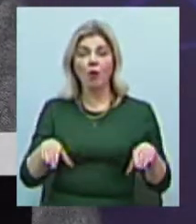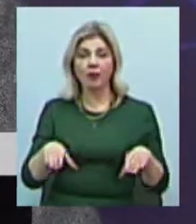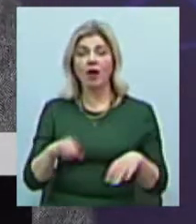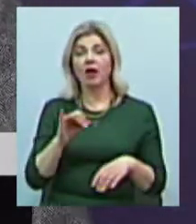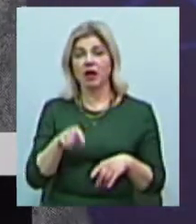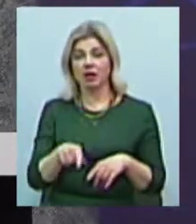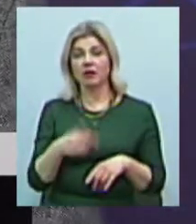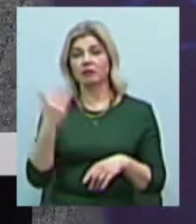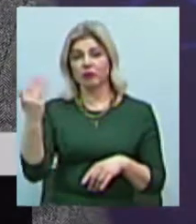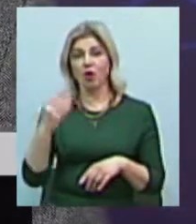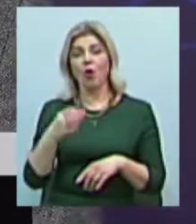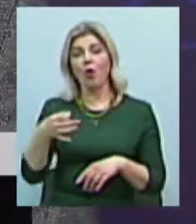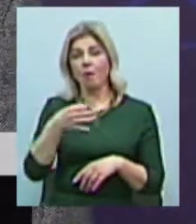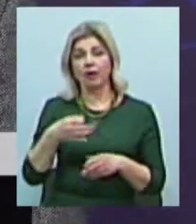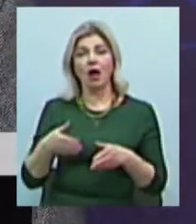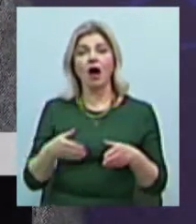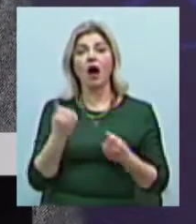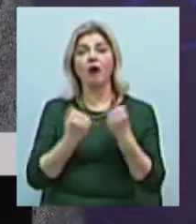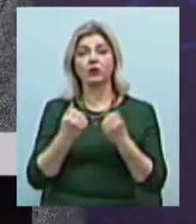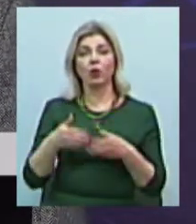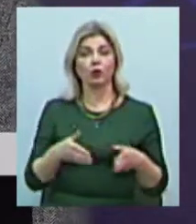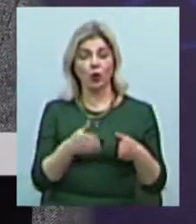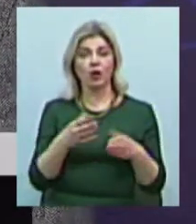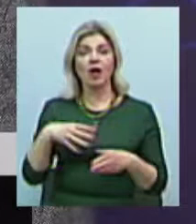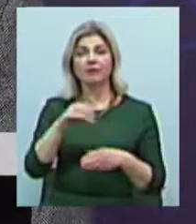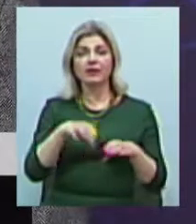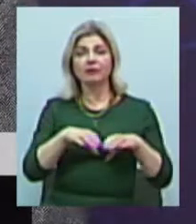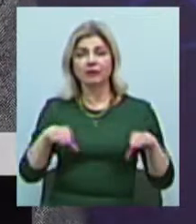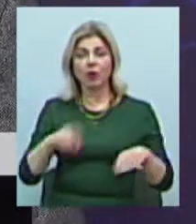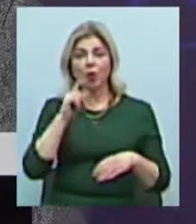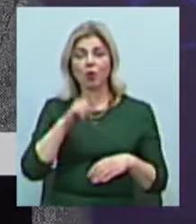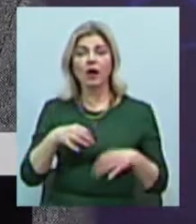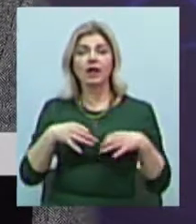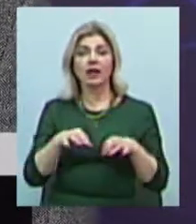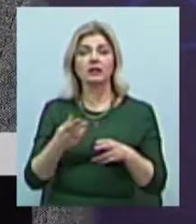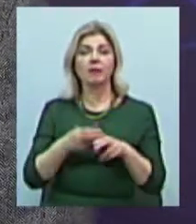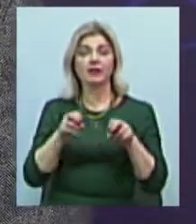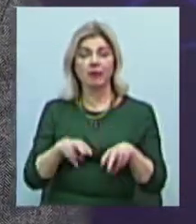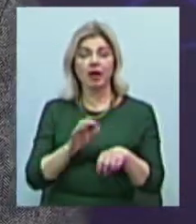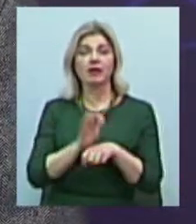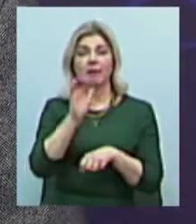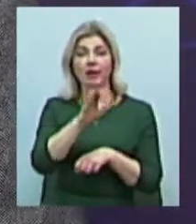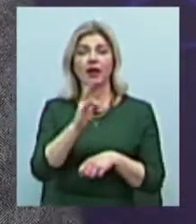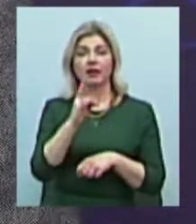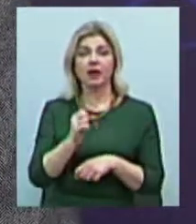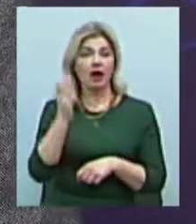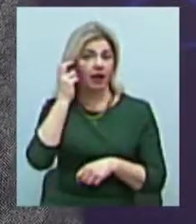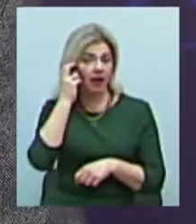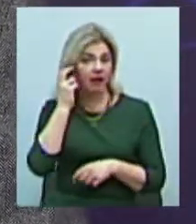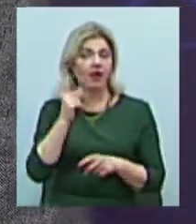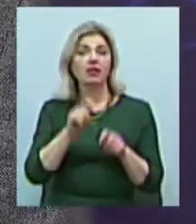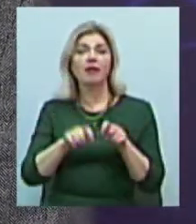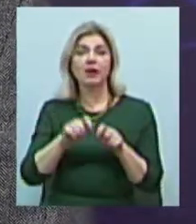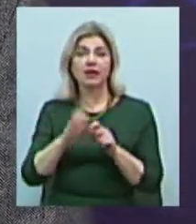він належить облавтодору. Всі комплекси Укртрансбезпеки, вони направлені на сертифікацію в місто Київ.